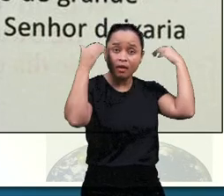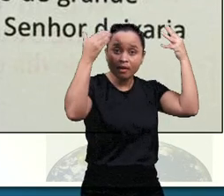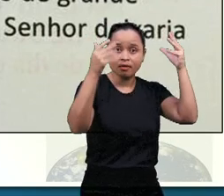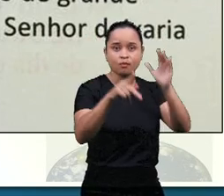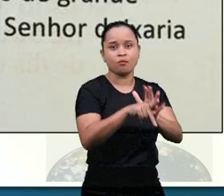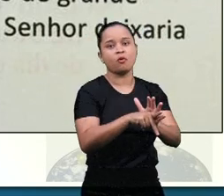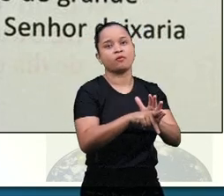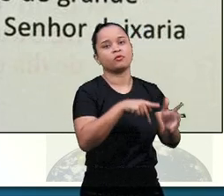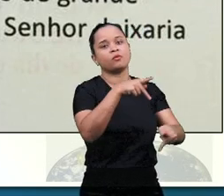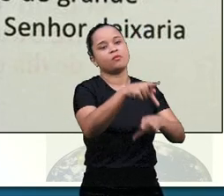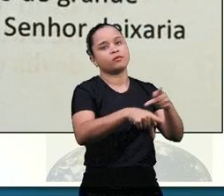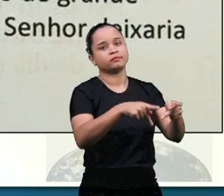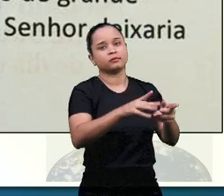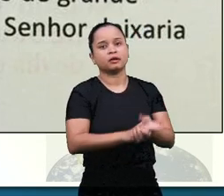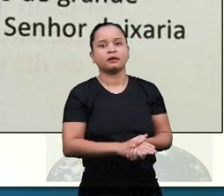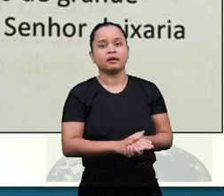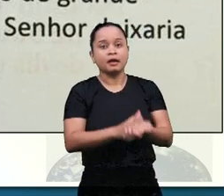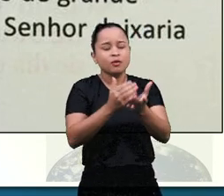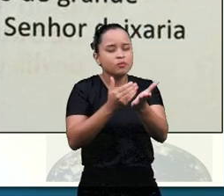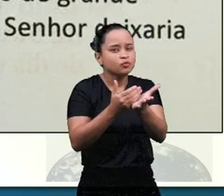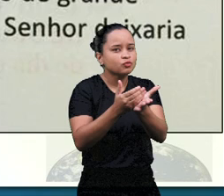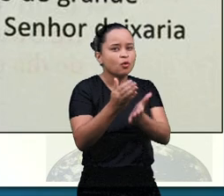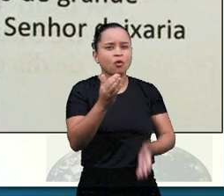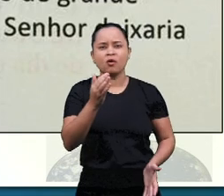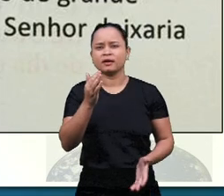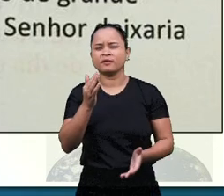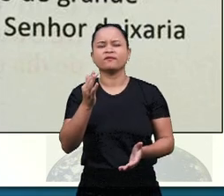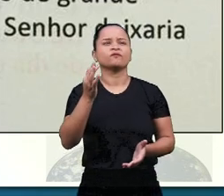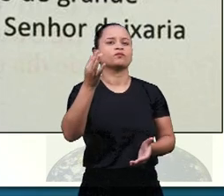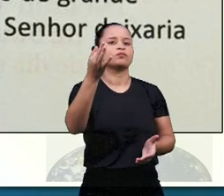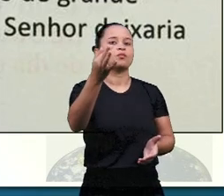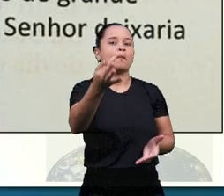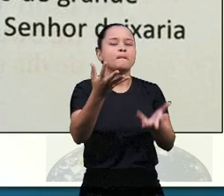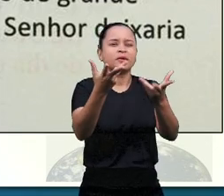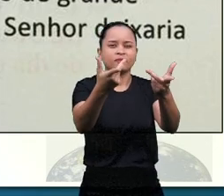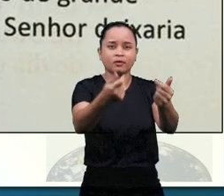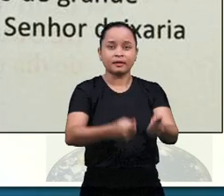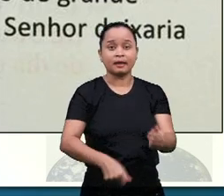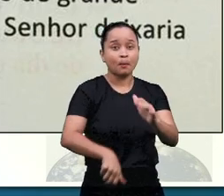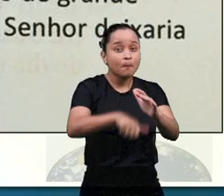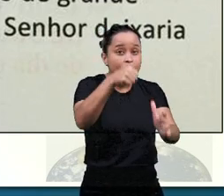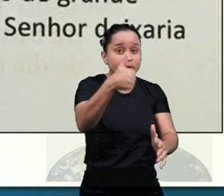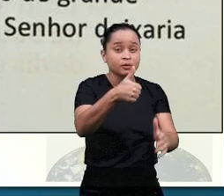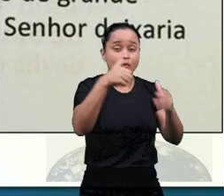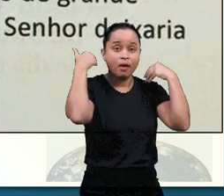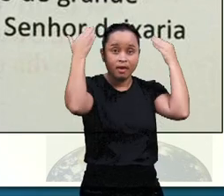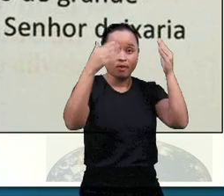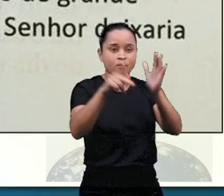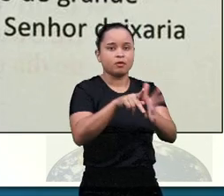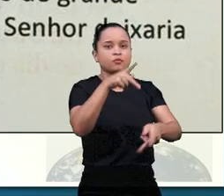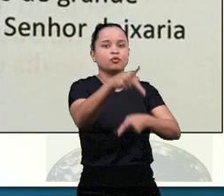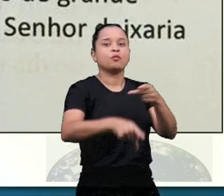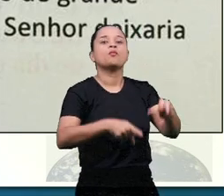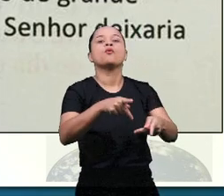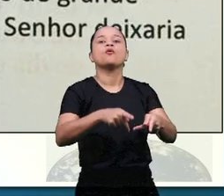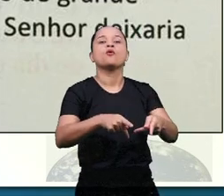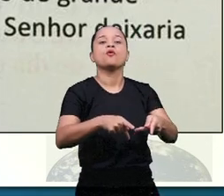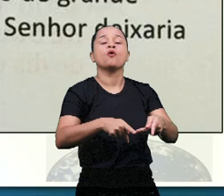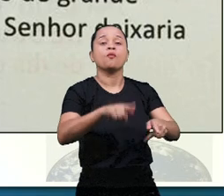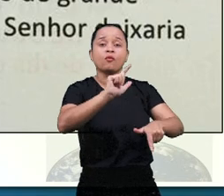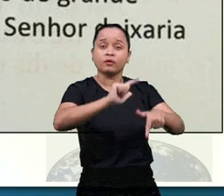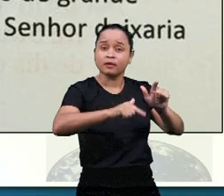Saül a commencé avec un futur brillant, il était un premier roi d'Israël, c'était un sujet de